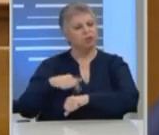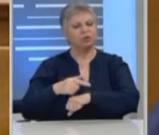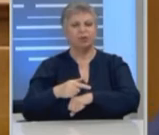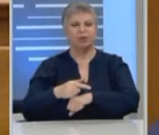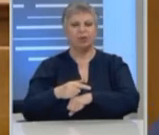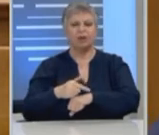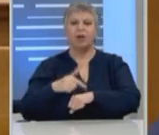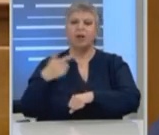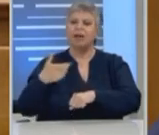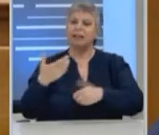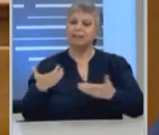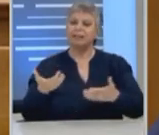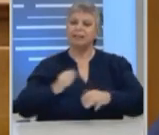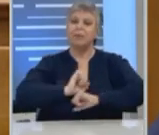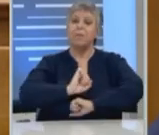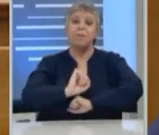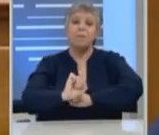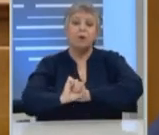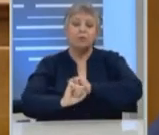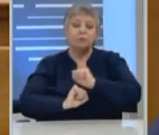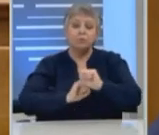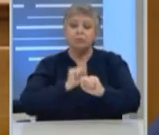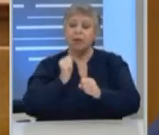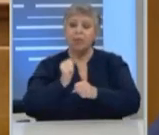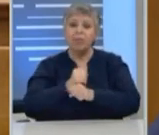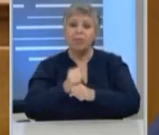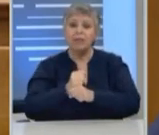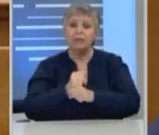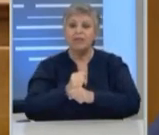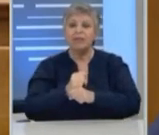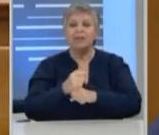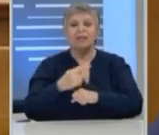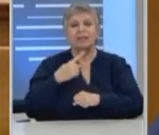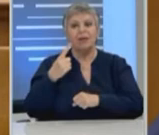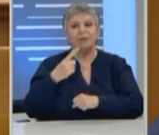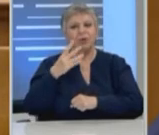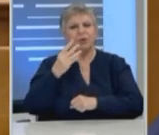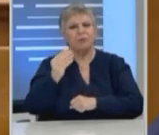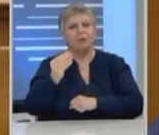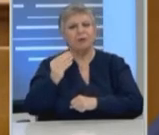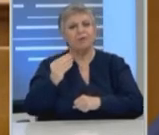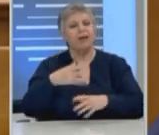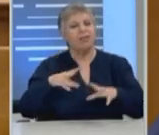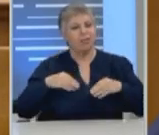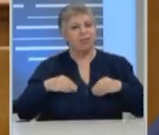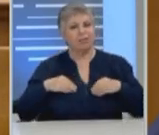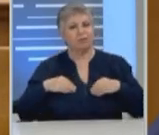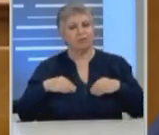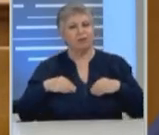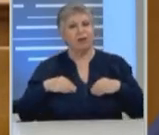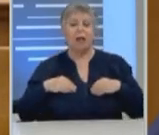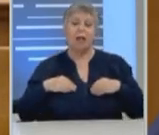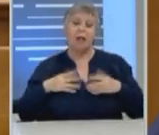προσπάθεια να πείσετε, αλλά η αίσθηση που έχουμε οι περισσότεροι σε αυτήν την αίθουσα,